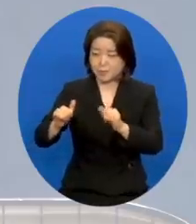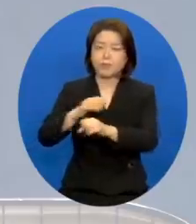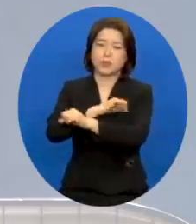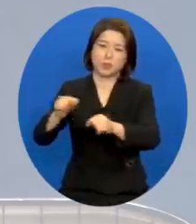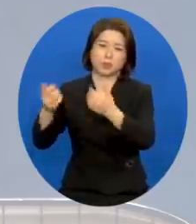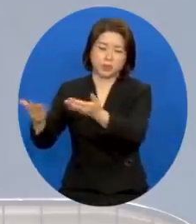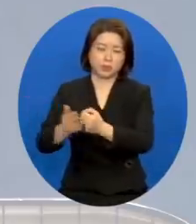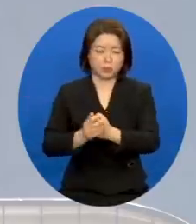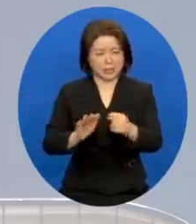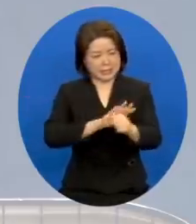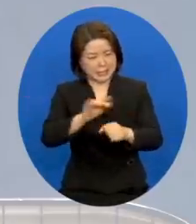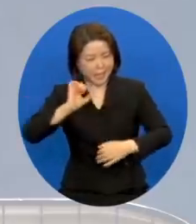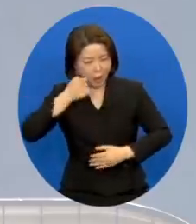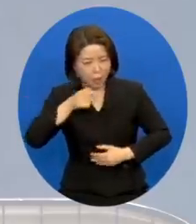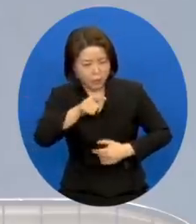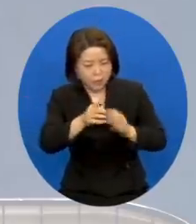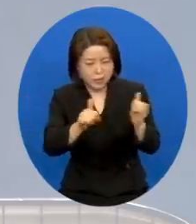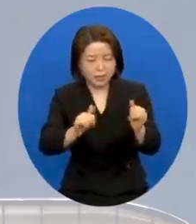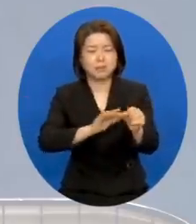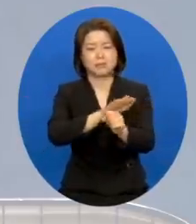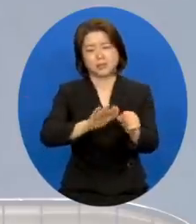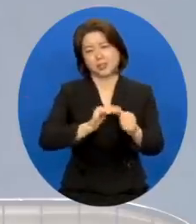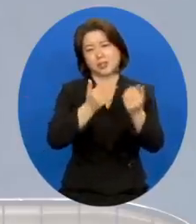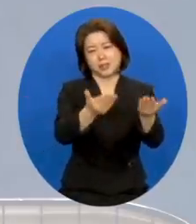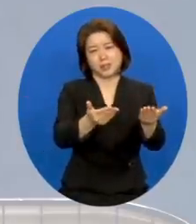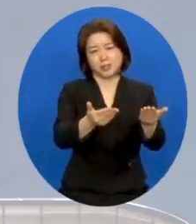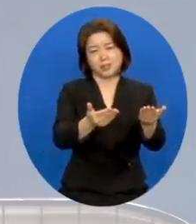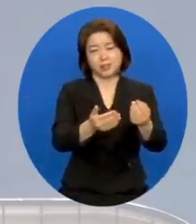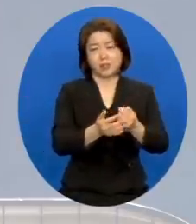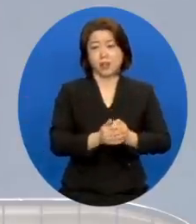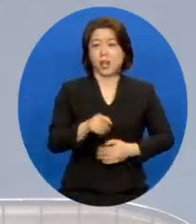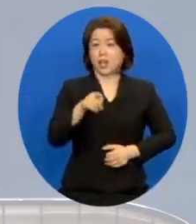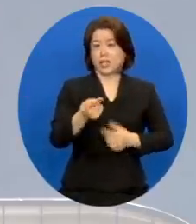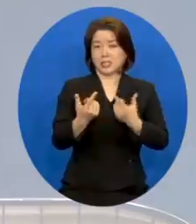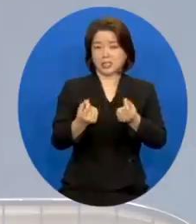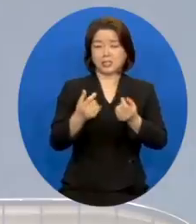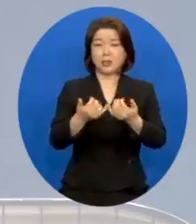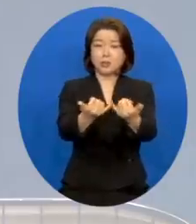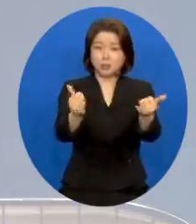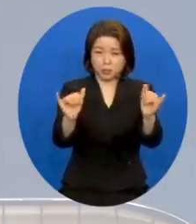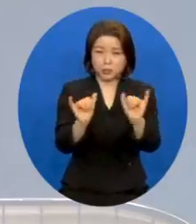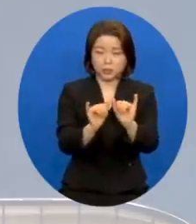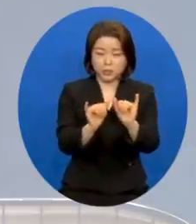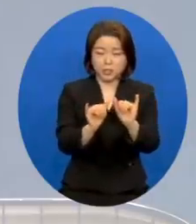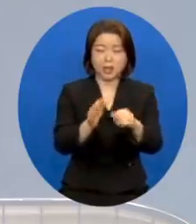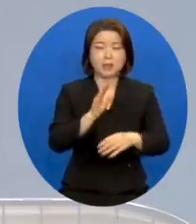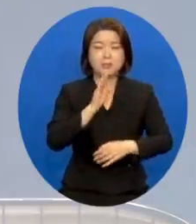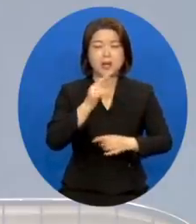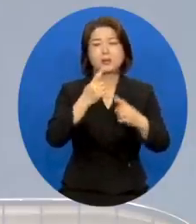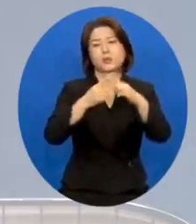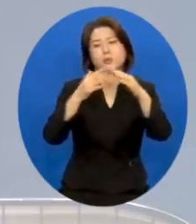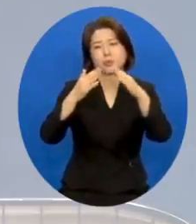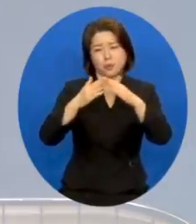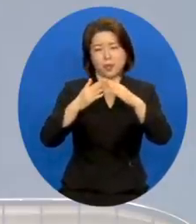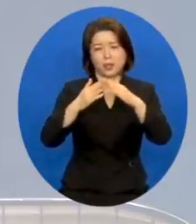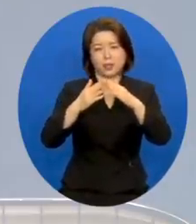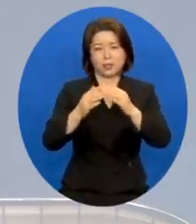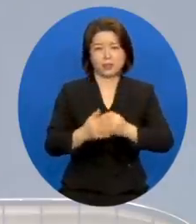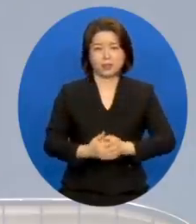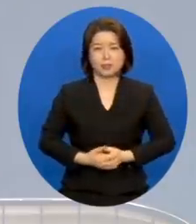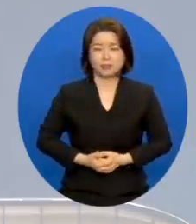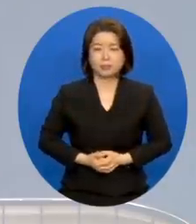사람 사랑하는것 그렇게 하는 공동체가 크게 발을 교회의 요